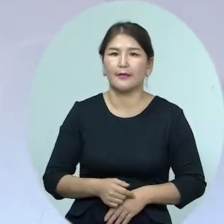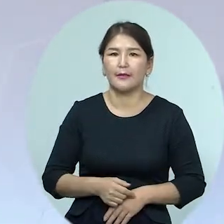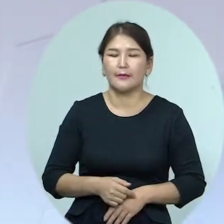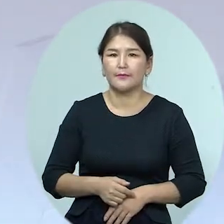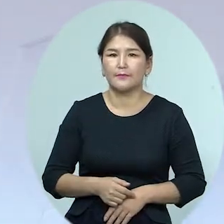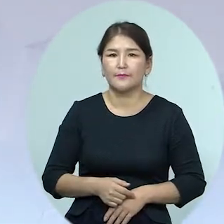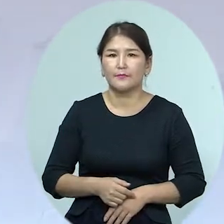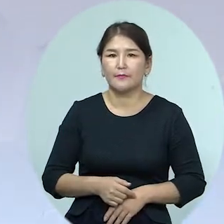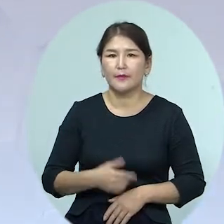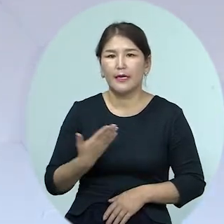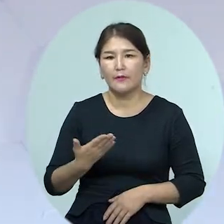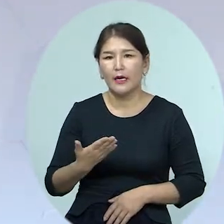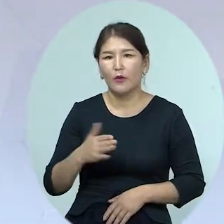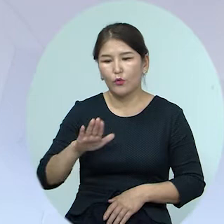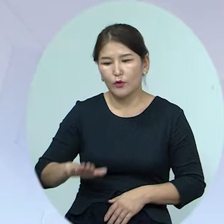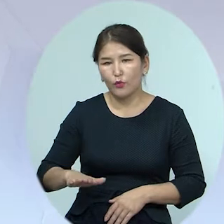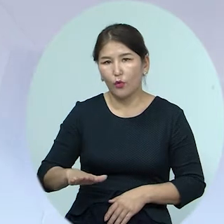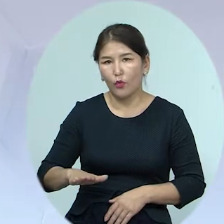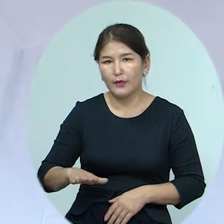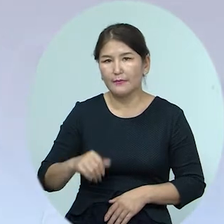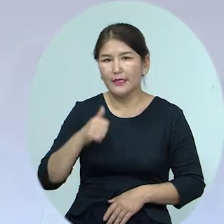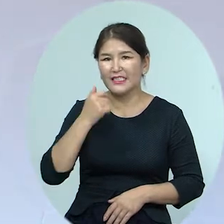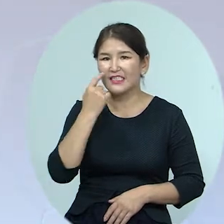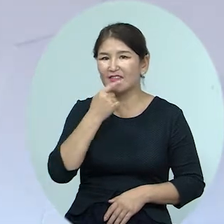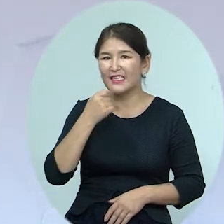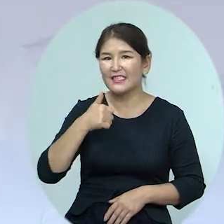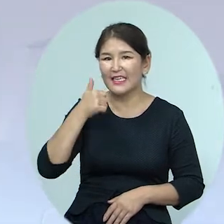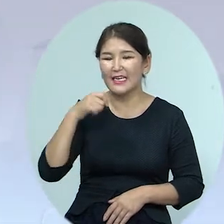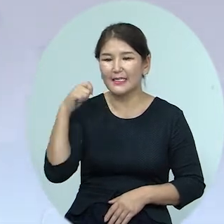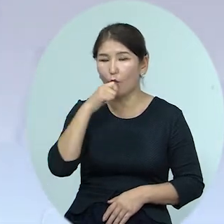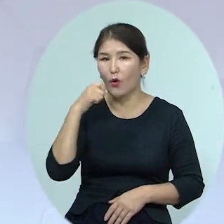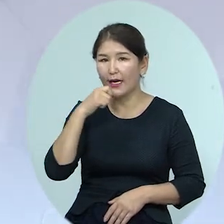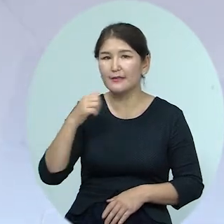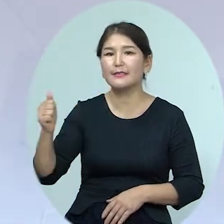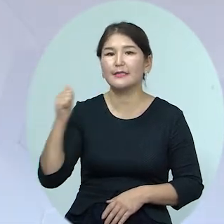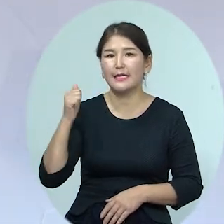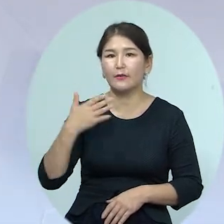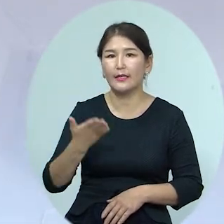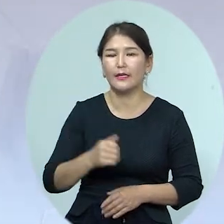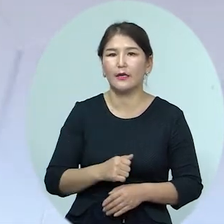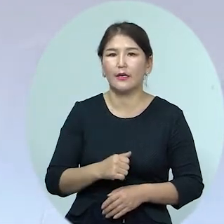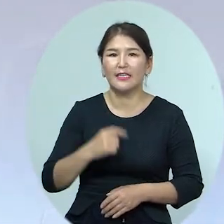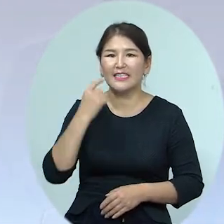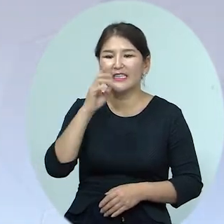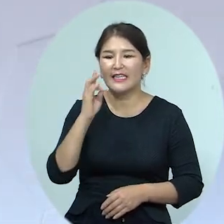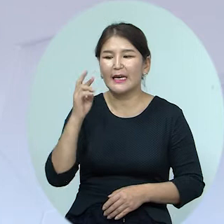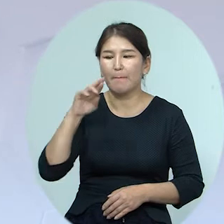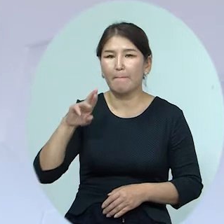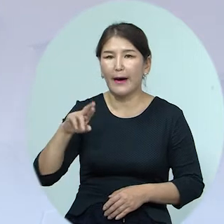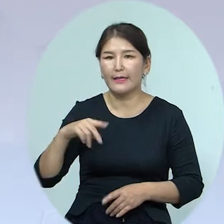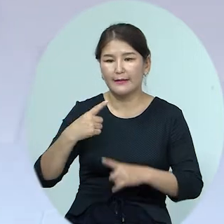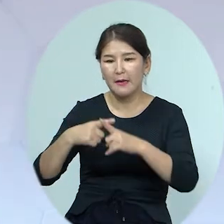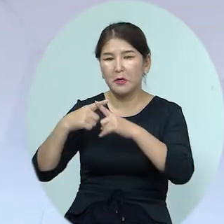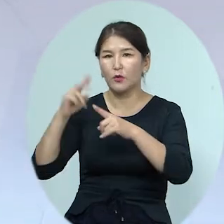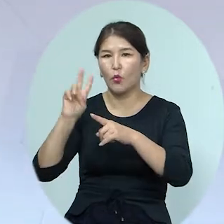нь хэрвээ шүдээ сайн цэвэрлж чадах юм бол энэ нян өсөж үржиж чадахгүй учраас шүдэн цоорохгүй